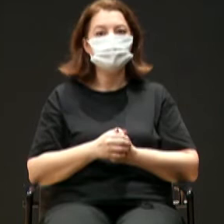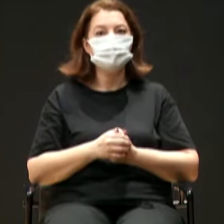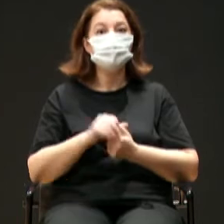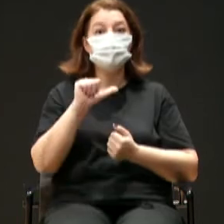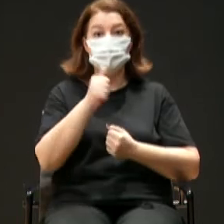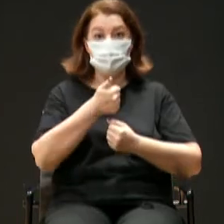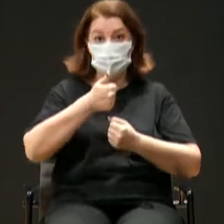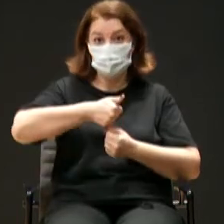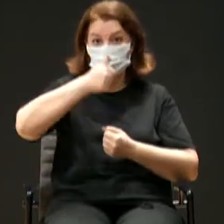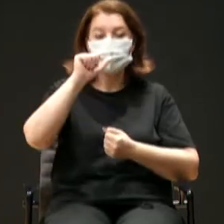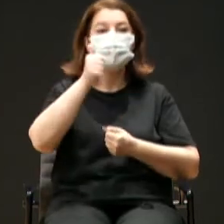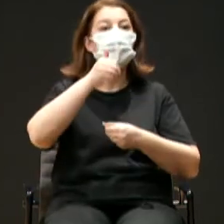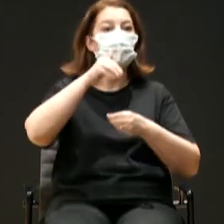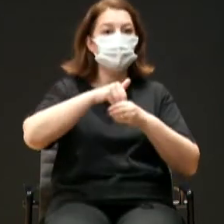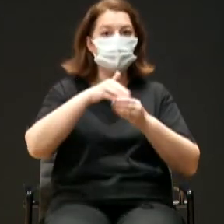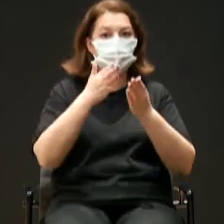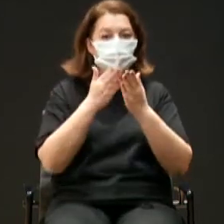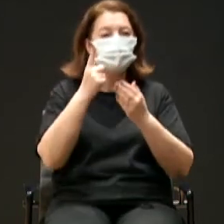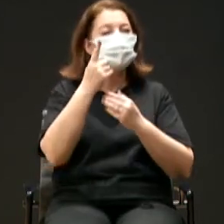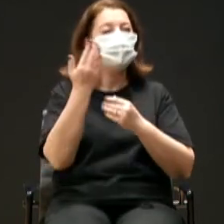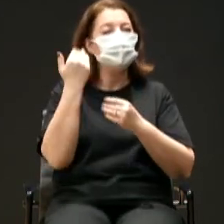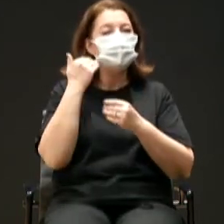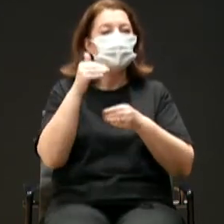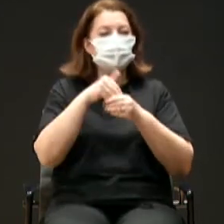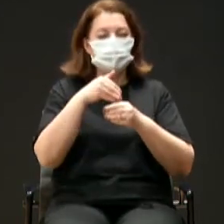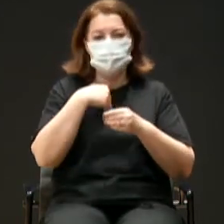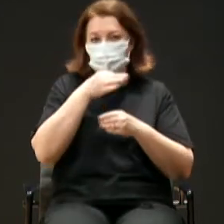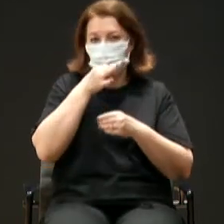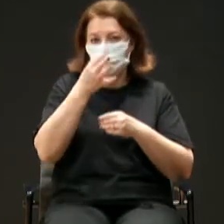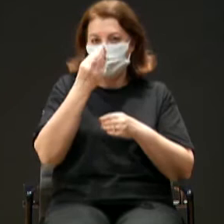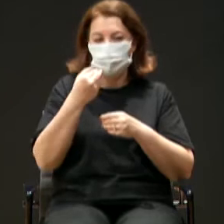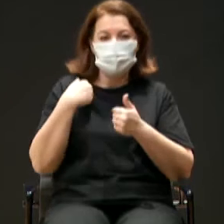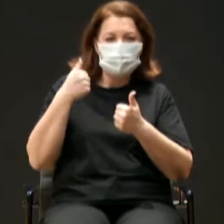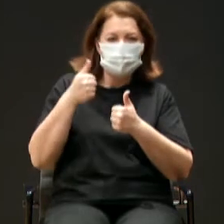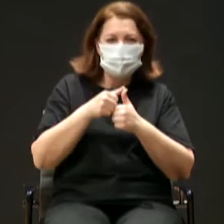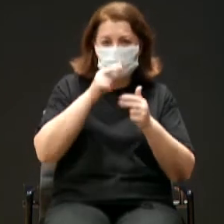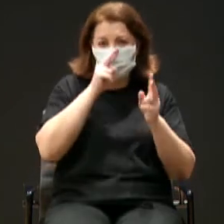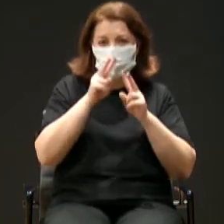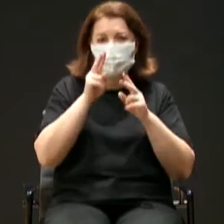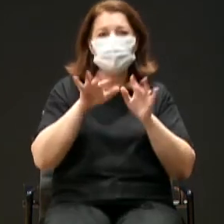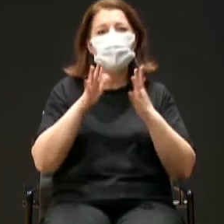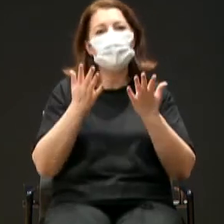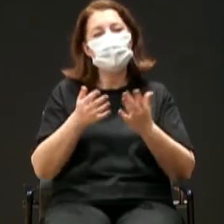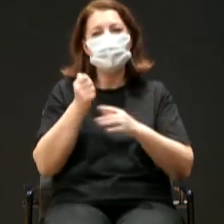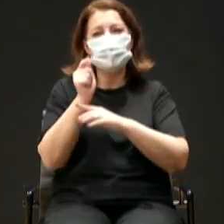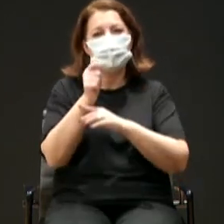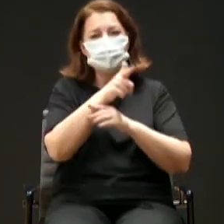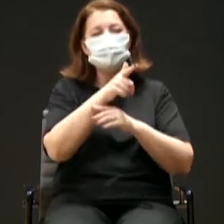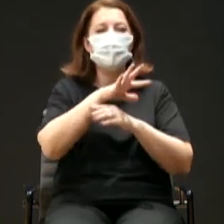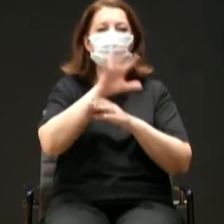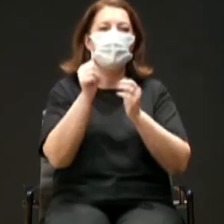Değerli Başkan, değerli meclis, bir önceki mecliste de ifade etmiştim. Tekrar olmasın ama ilçemizde hep birlikte